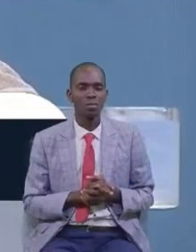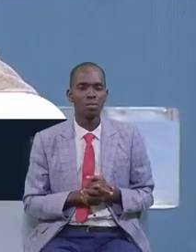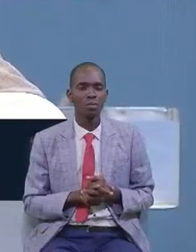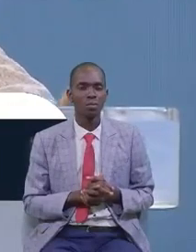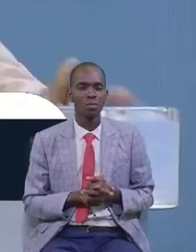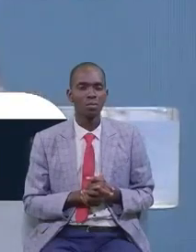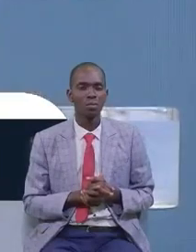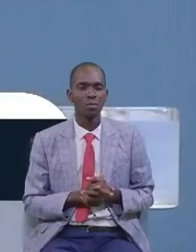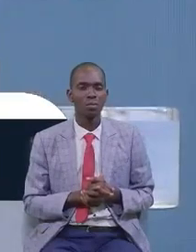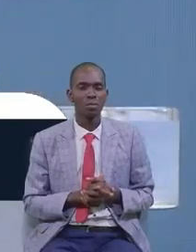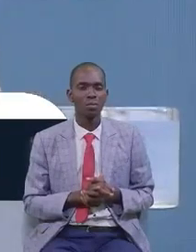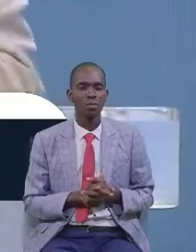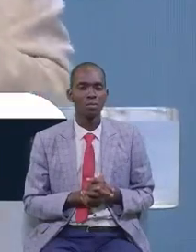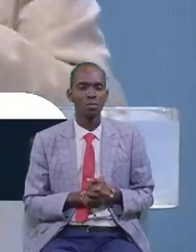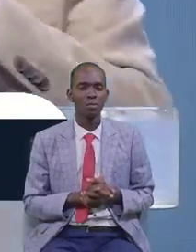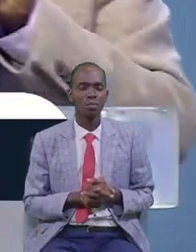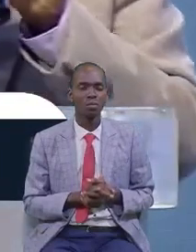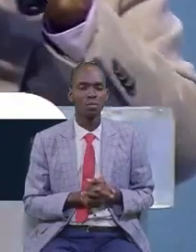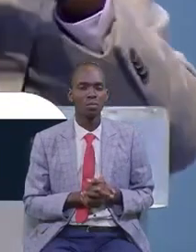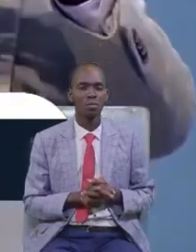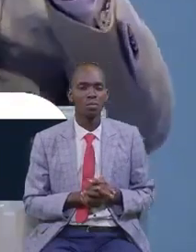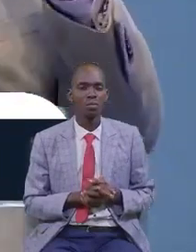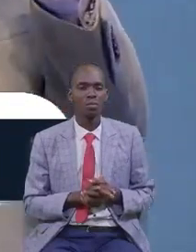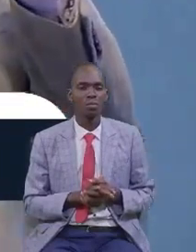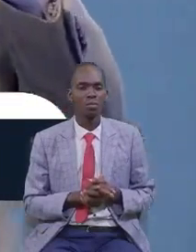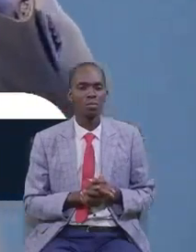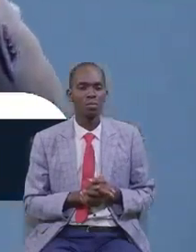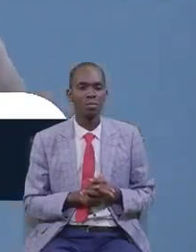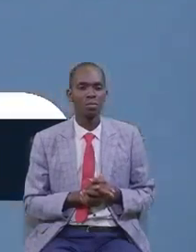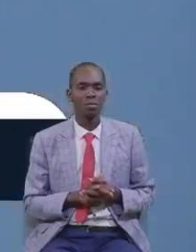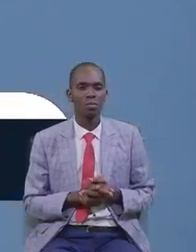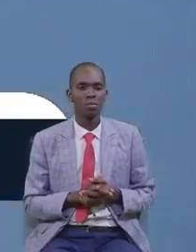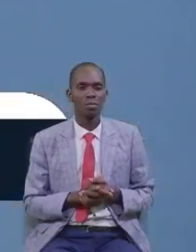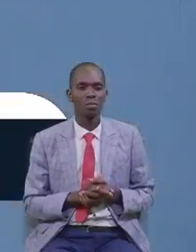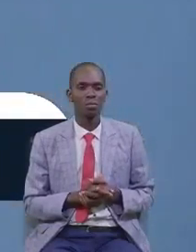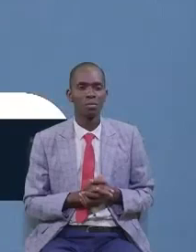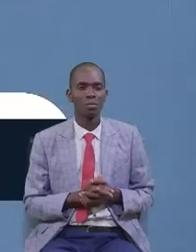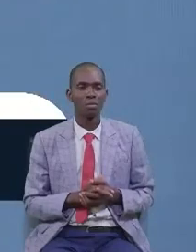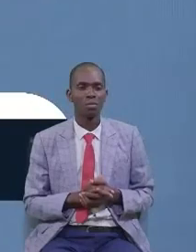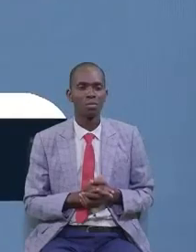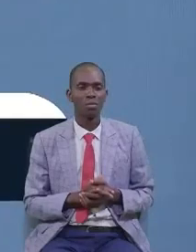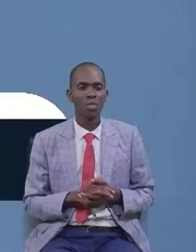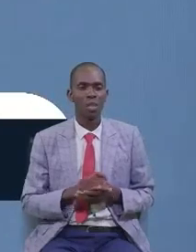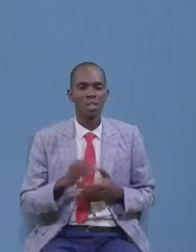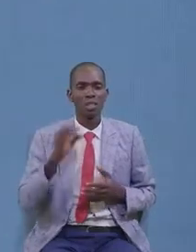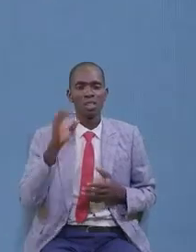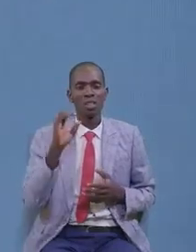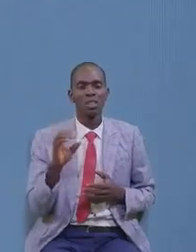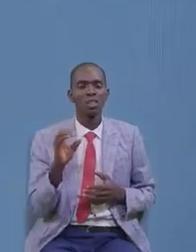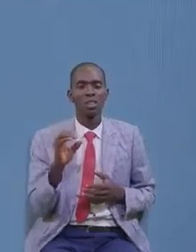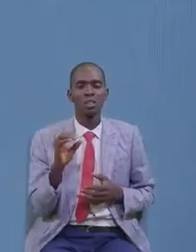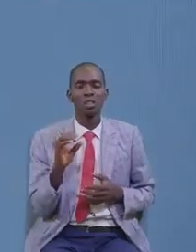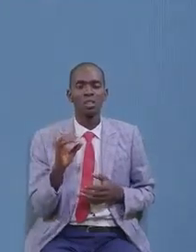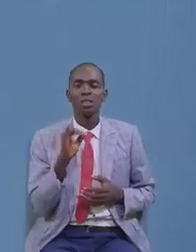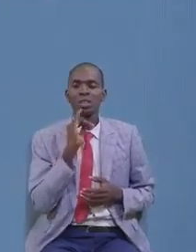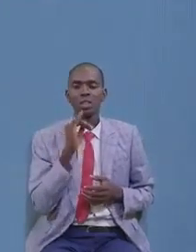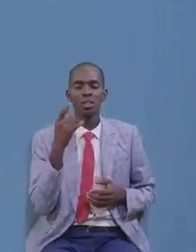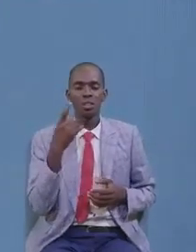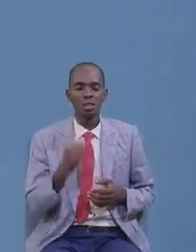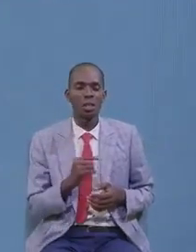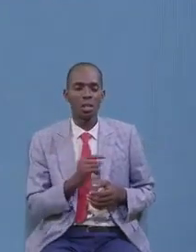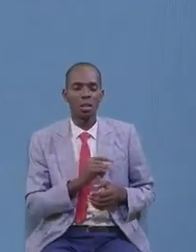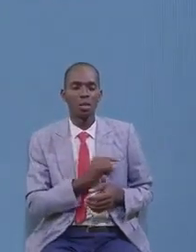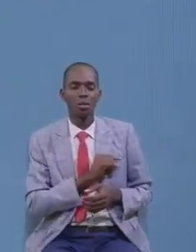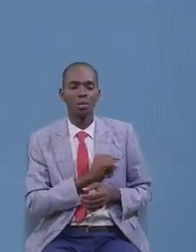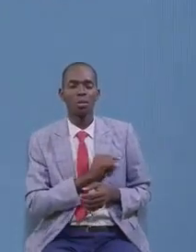జీవితాన్ని ఆనందమయం చేయొచ్చు. కనుక మీ జీవిత హృదయ ఆలోచనలు గమనించుకోండి. See the conscience in man.